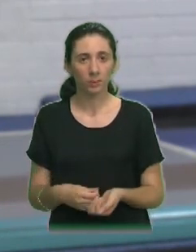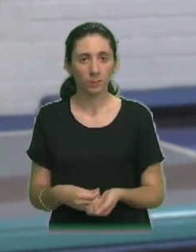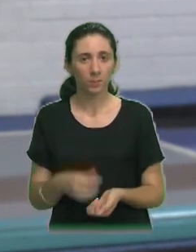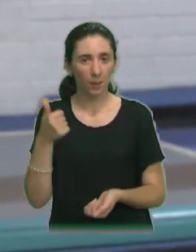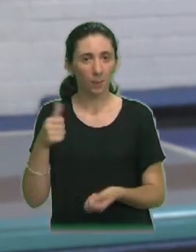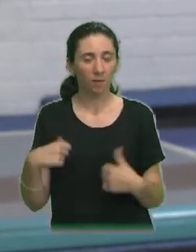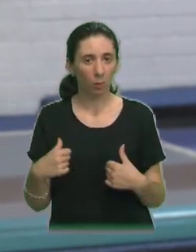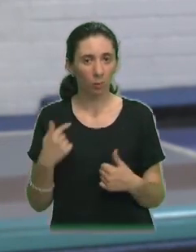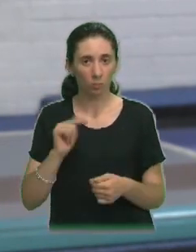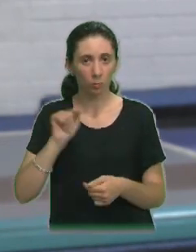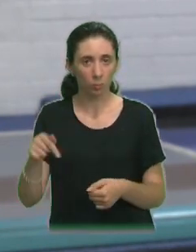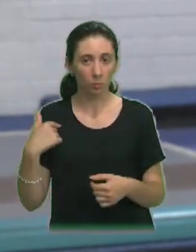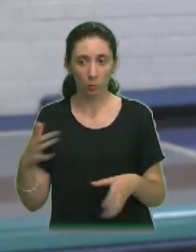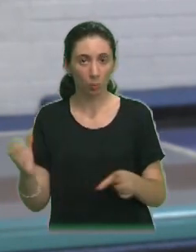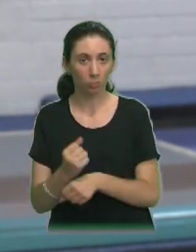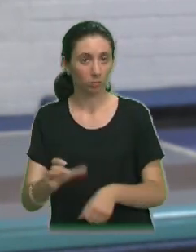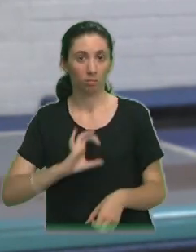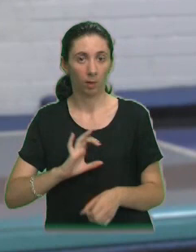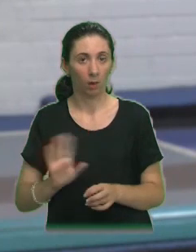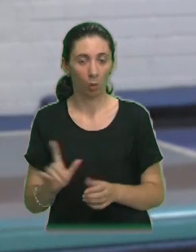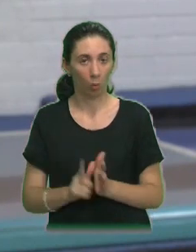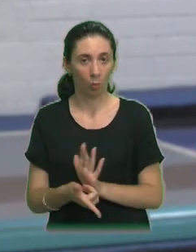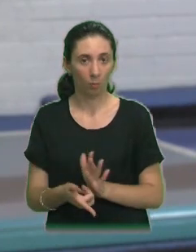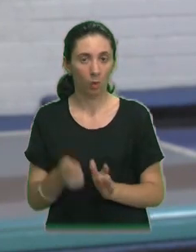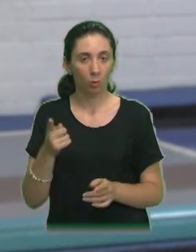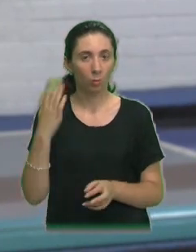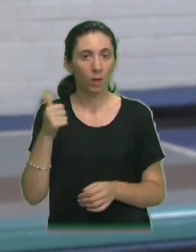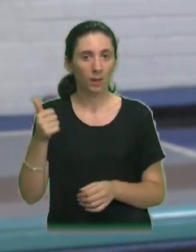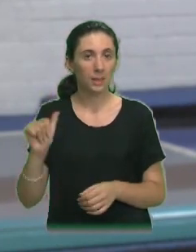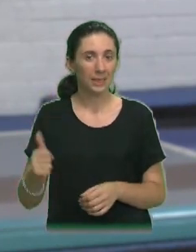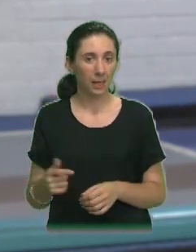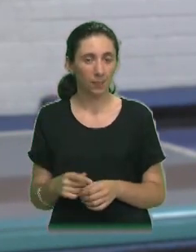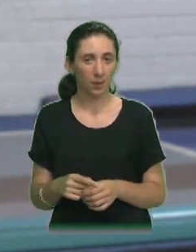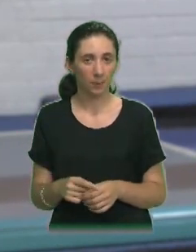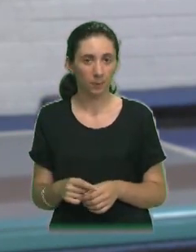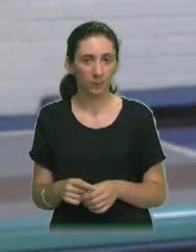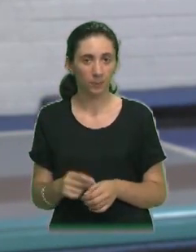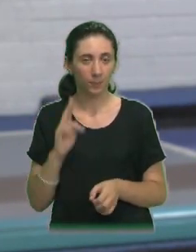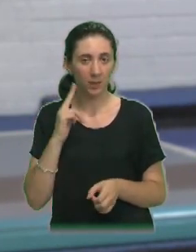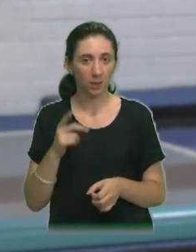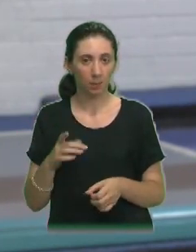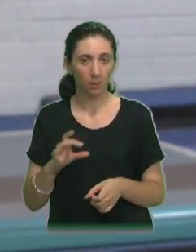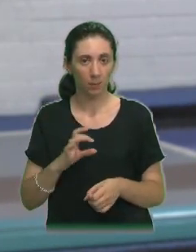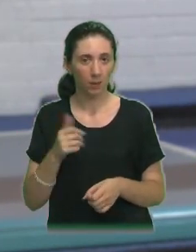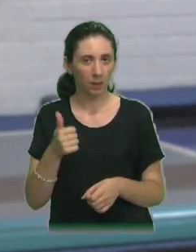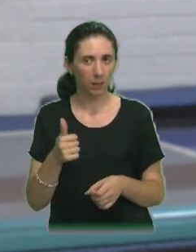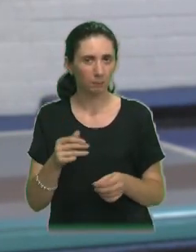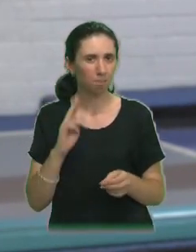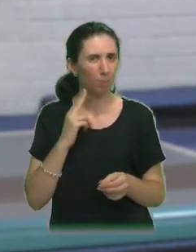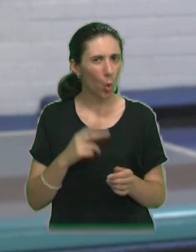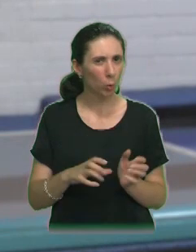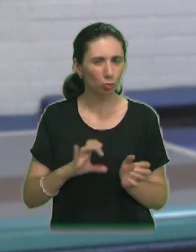prve godine, kad sam došla, mi smo osvojili medalju. To je bila jedna srebrna medalja i čini mi se jedna